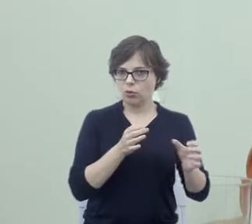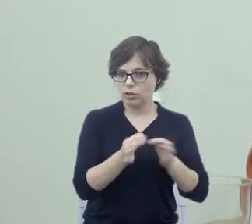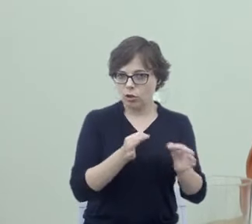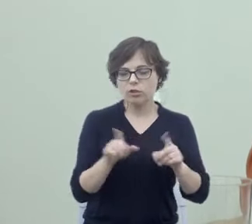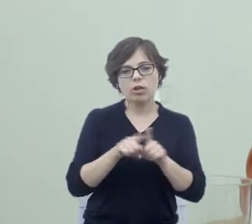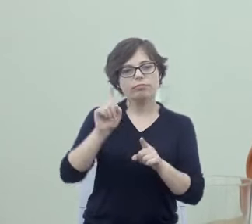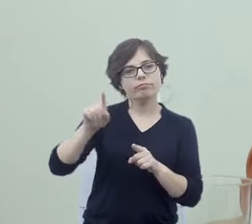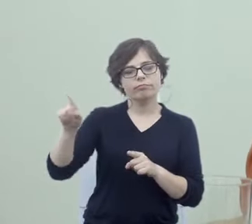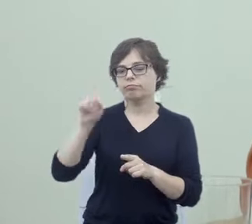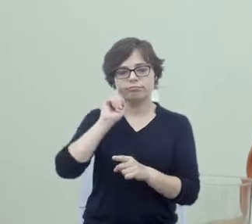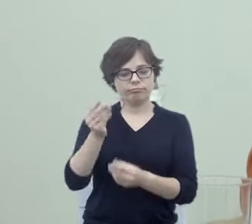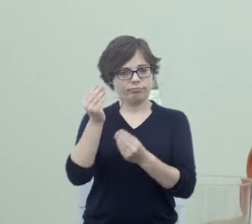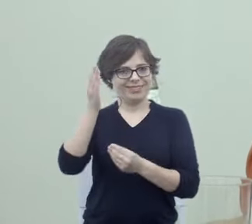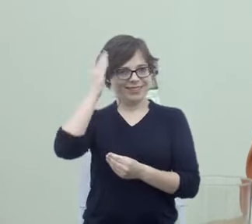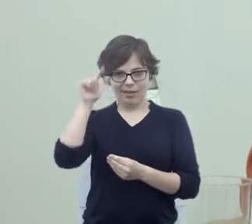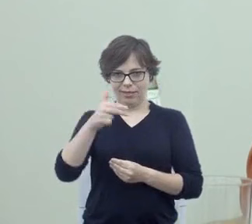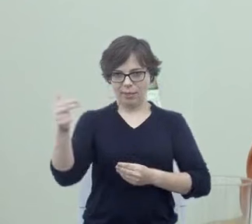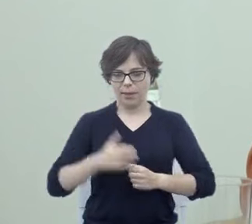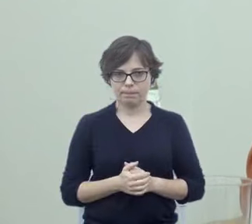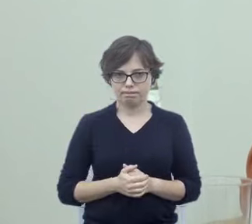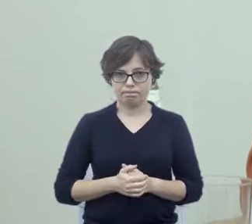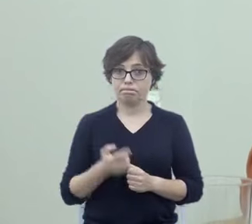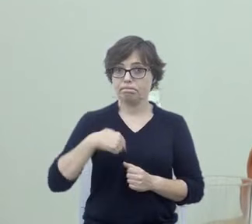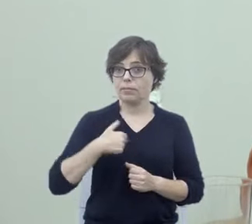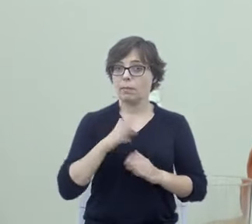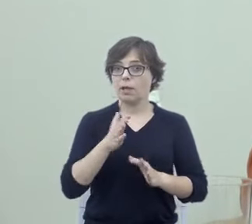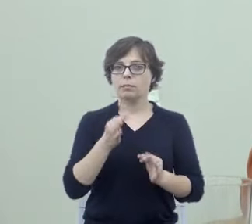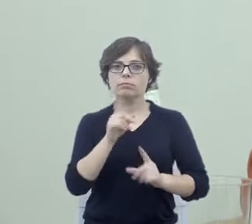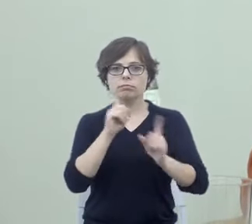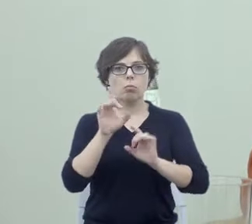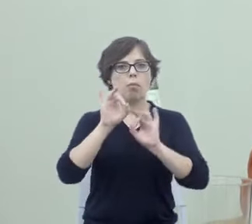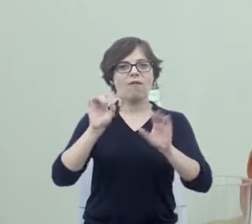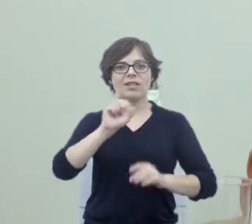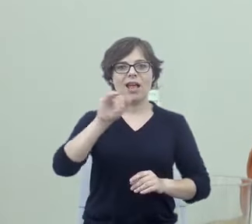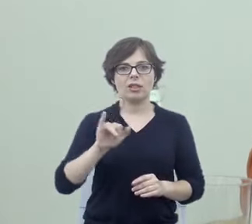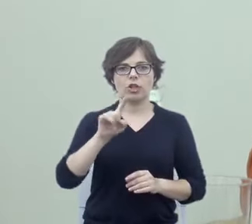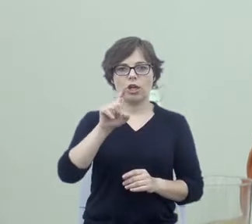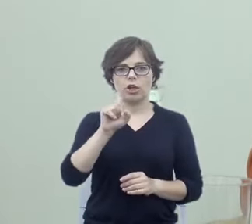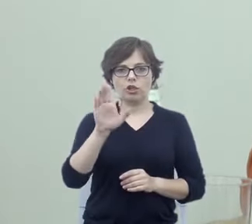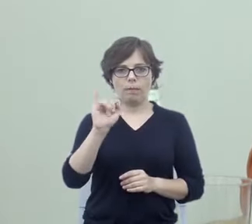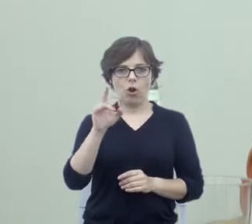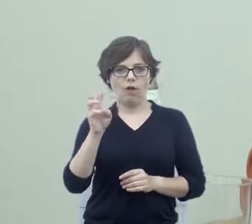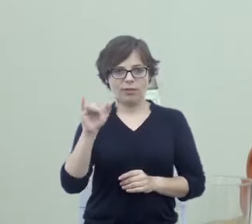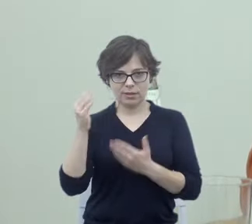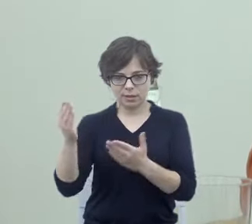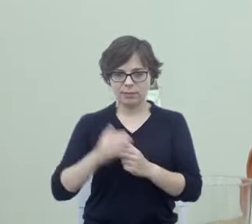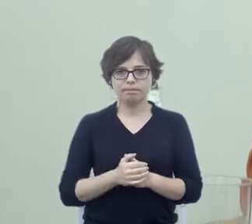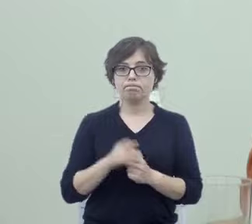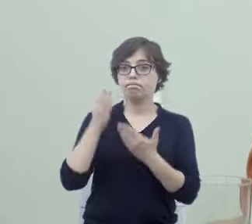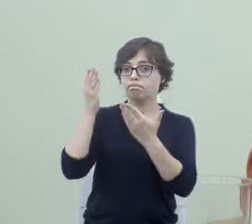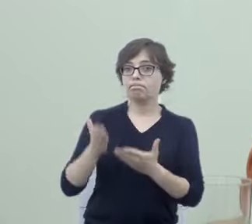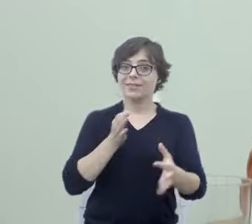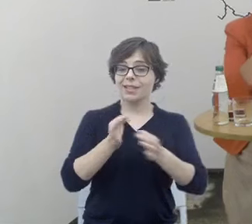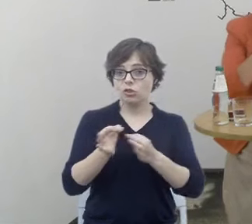wybitnych znawców tematu. Otóż będziemy rozmawiać z profesorem Andrzejem Żbikowskim, historykiem